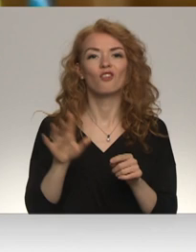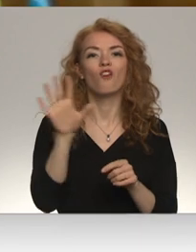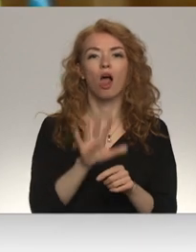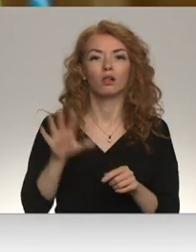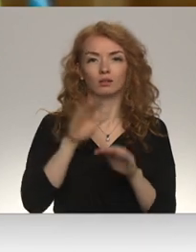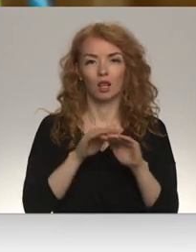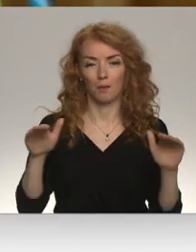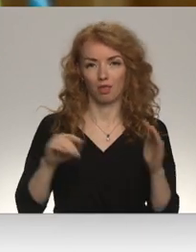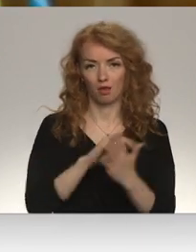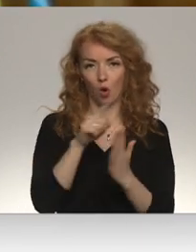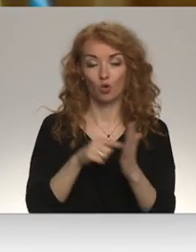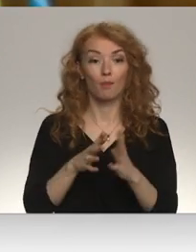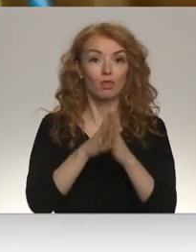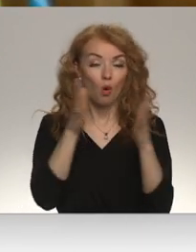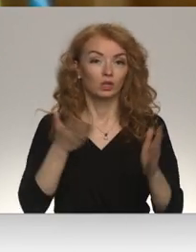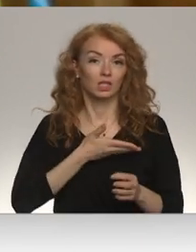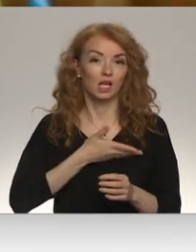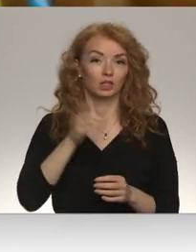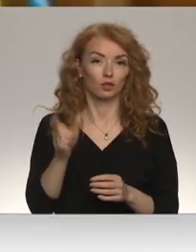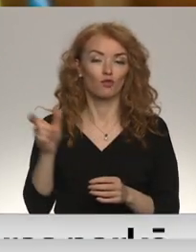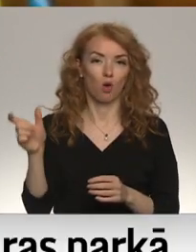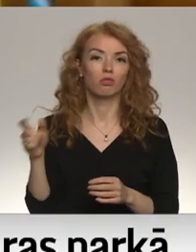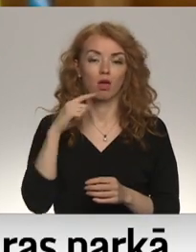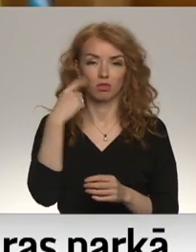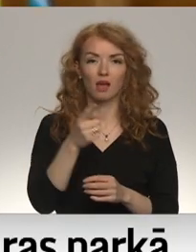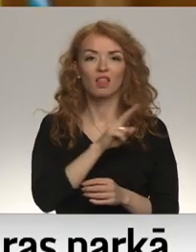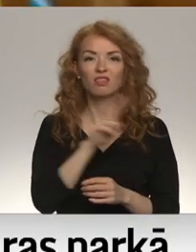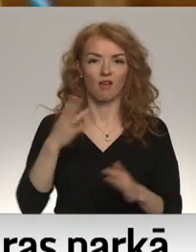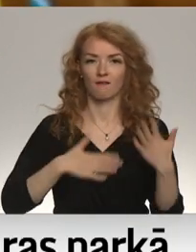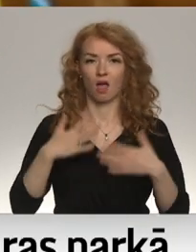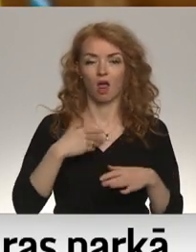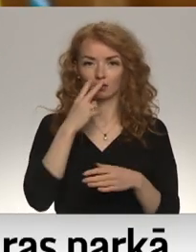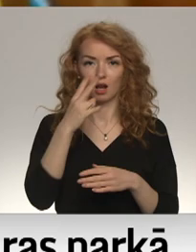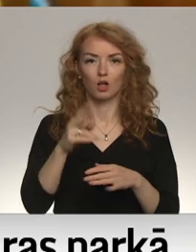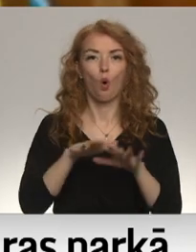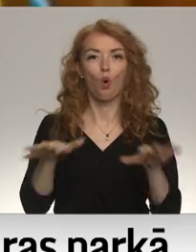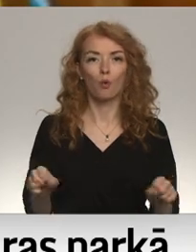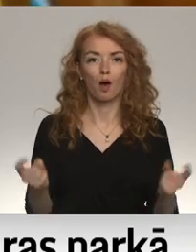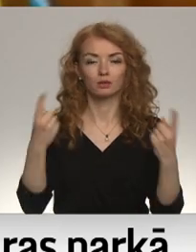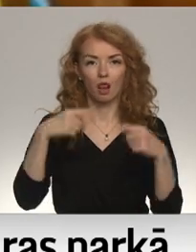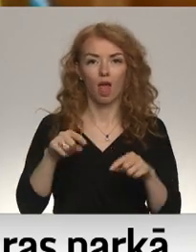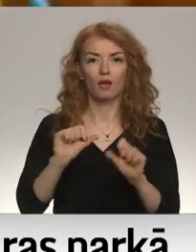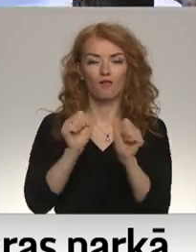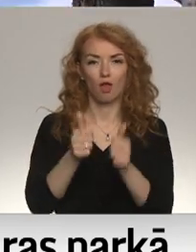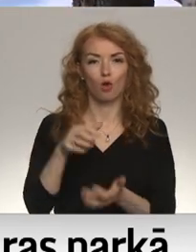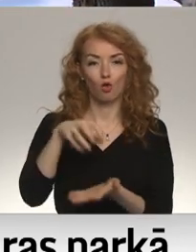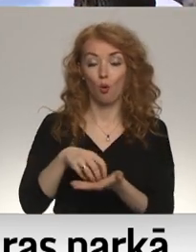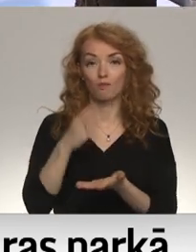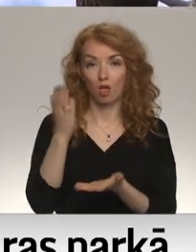arī iedzīvotāji ir izteikušies par to, ka viņi nevēlas redzēt šās okupācijas laikmē veidotas